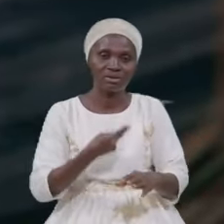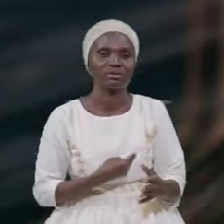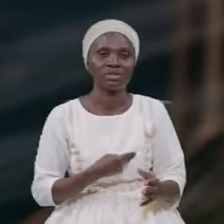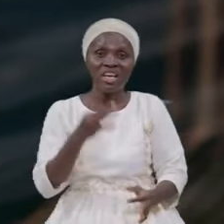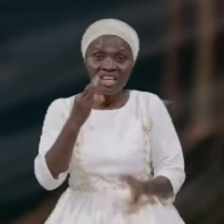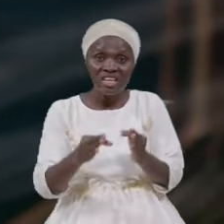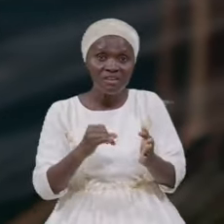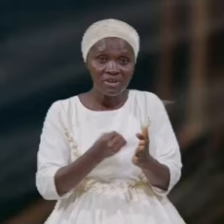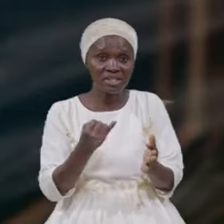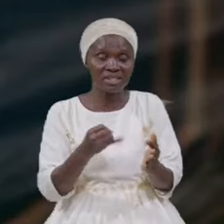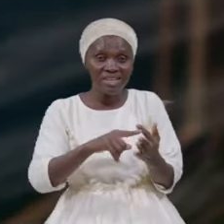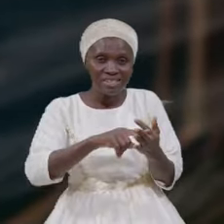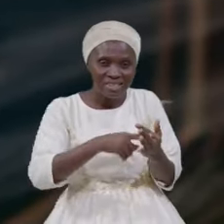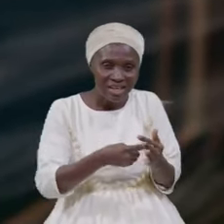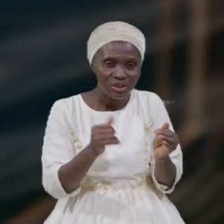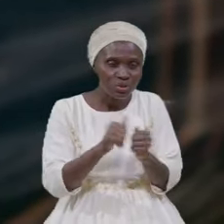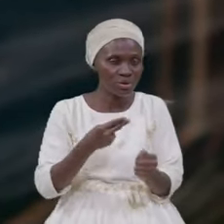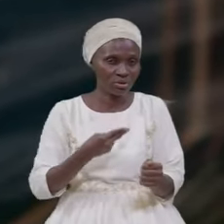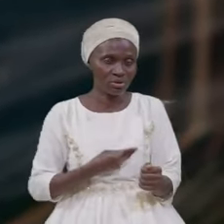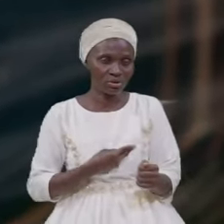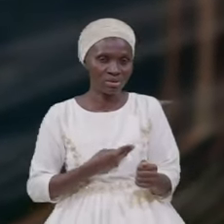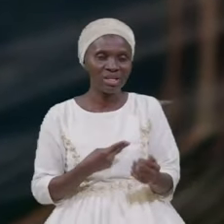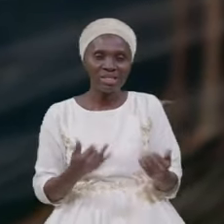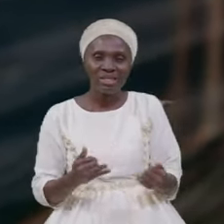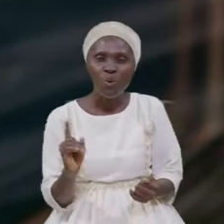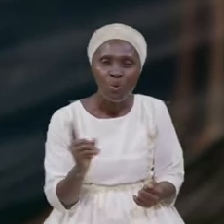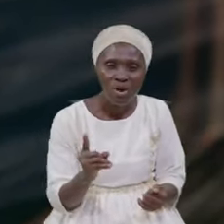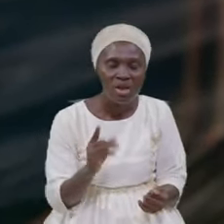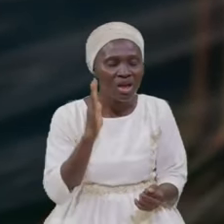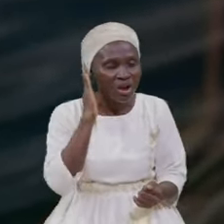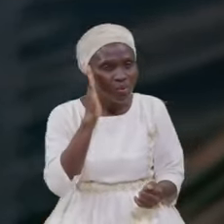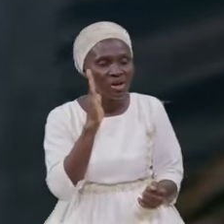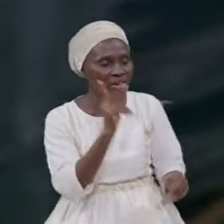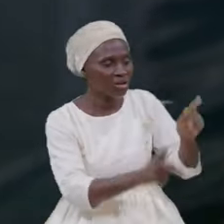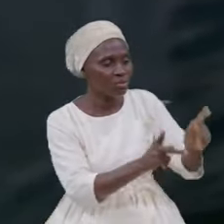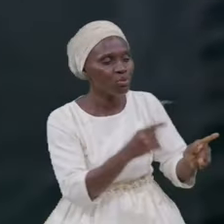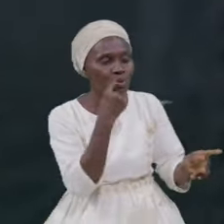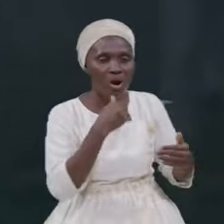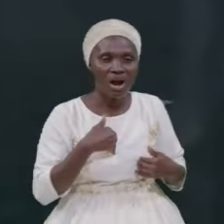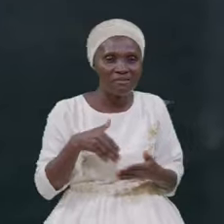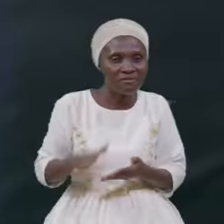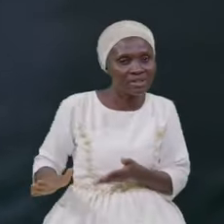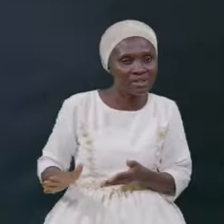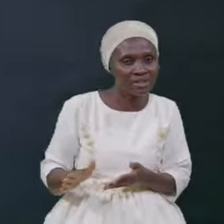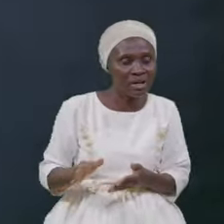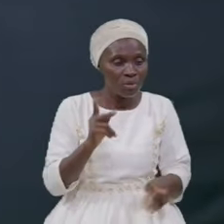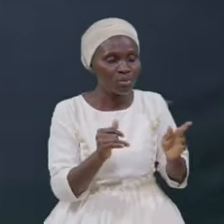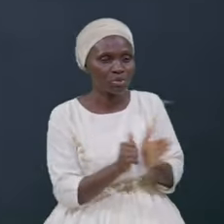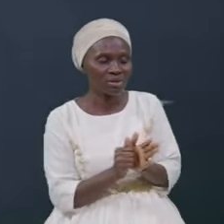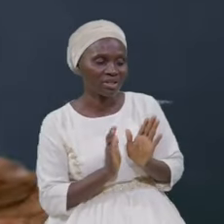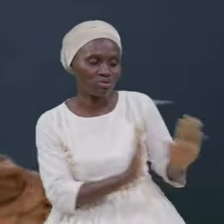où seront ceux qui ont rejeté, désobéi et rejeté l'évangile.